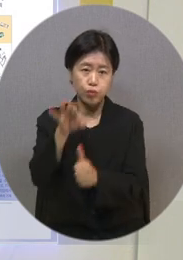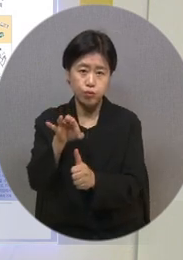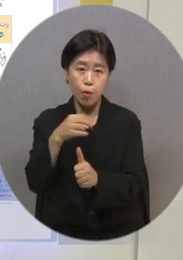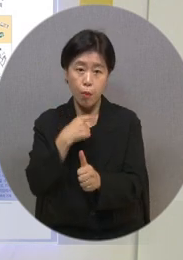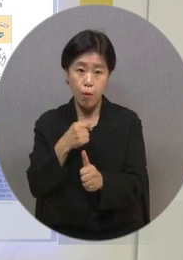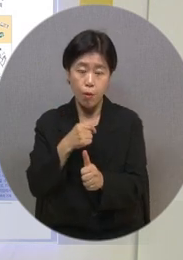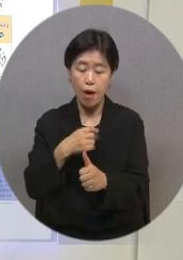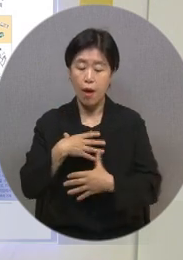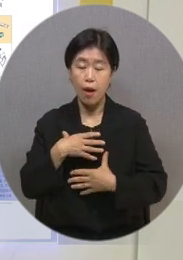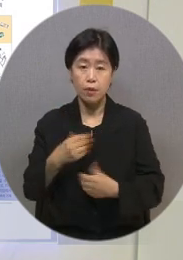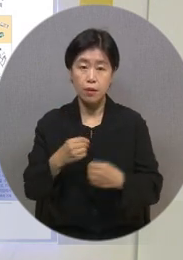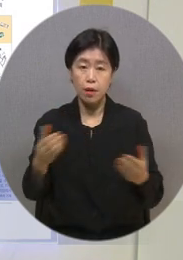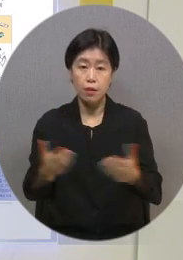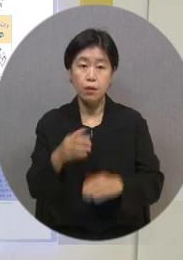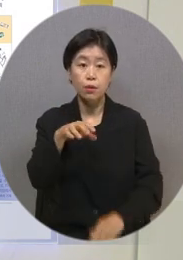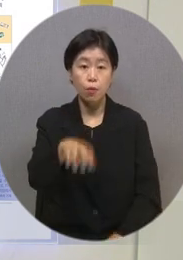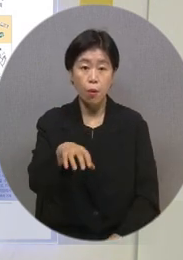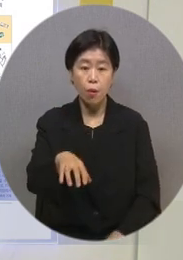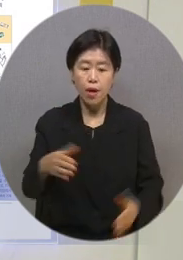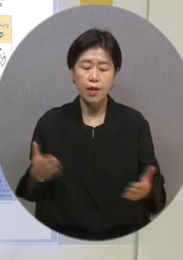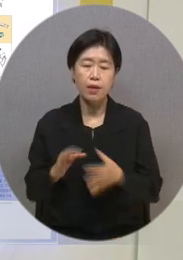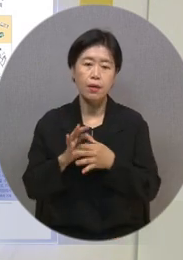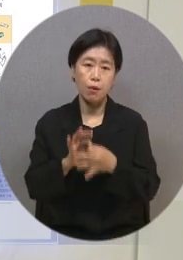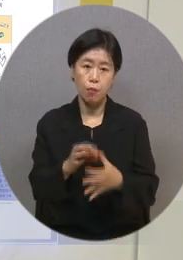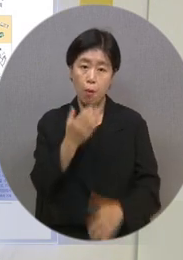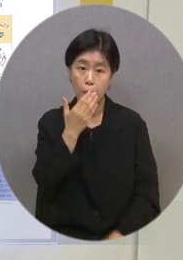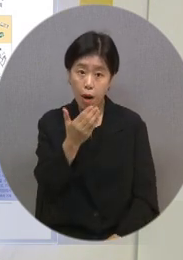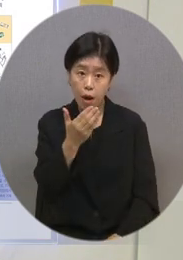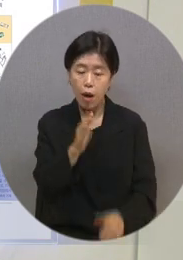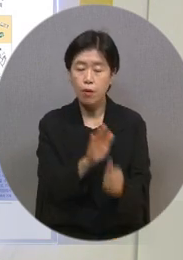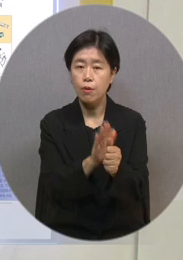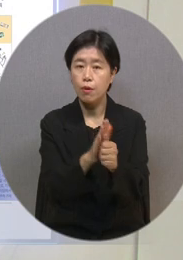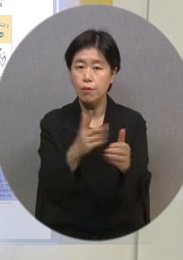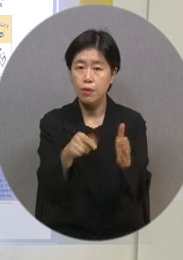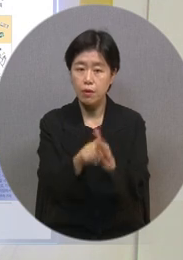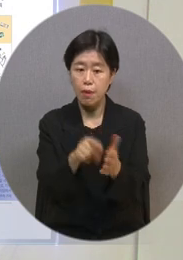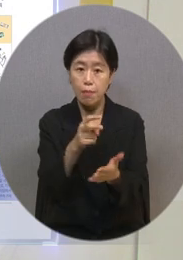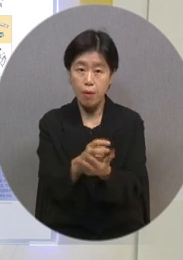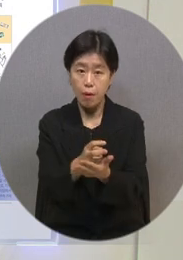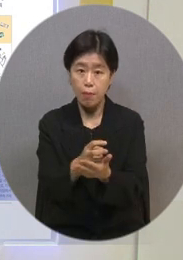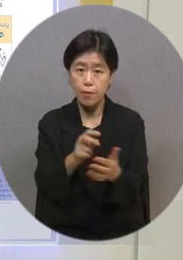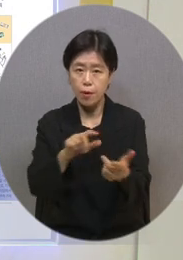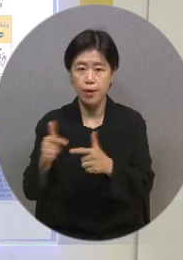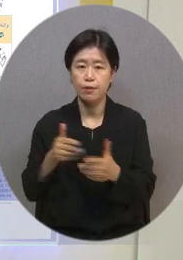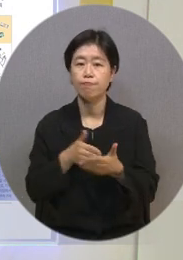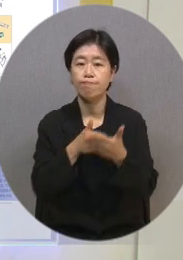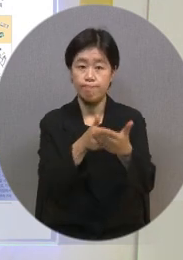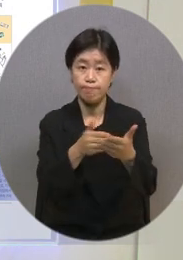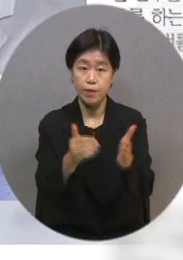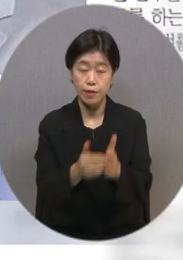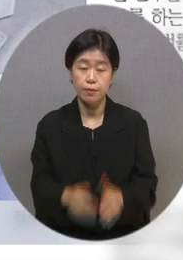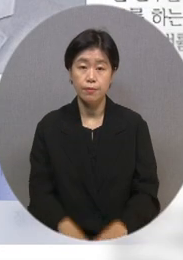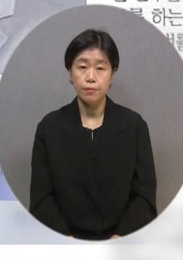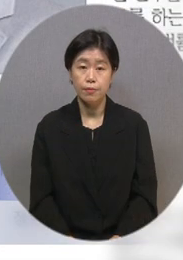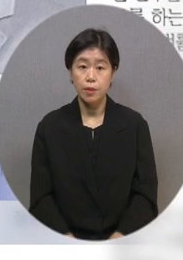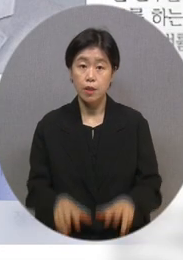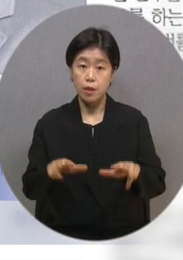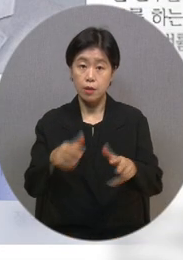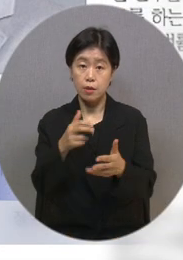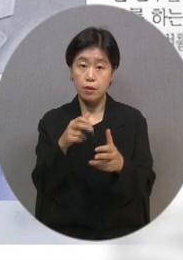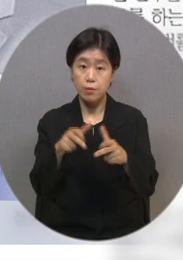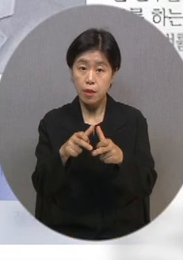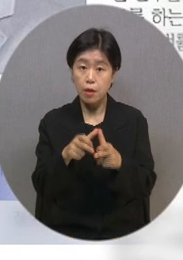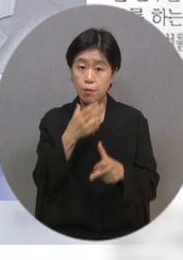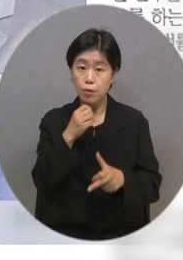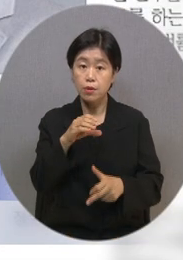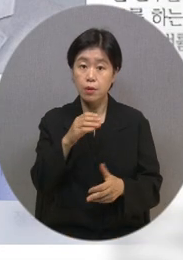근로환경에서 일자리를 영할 수 있도록 하는 내용을 담은 법률안을 대표 발휘했습니다 현행 장애인 복지